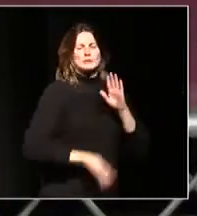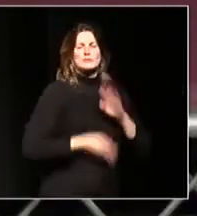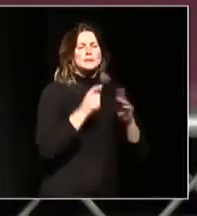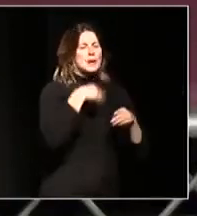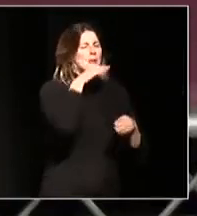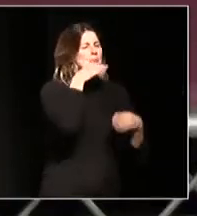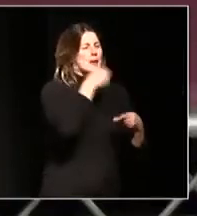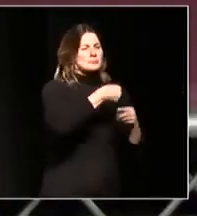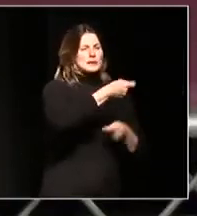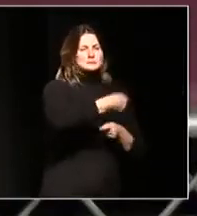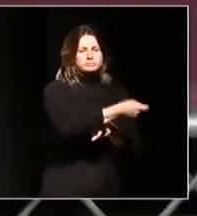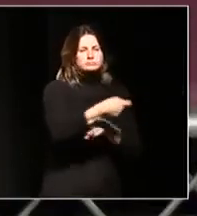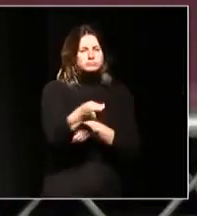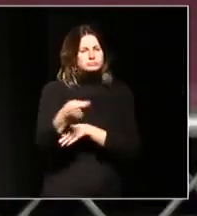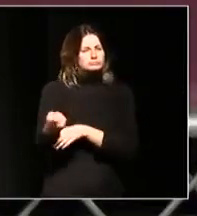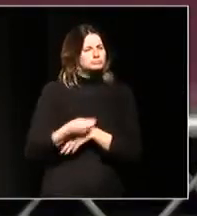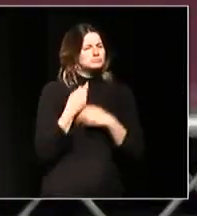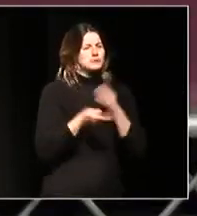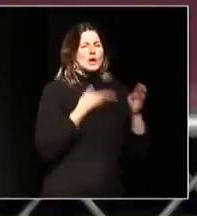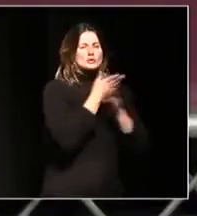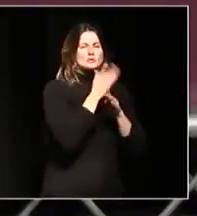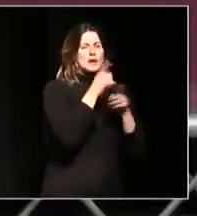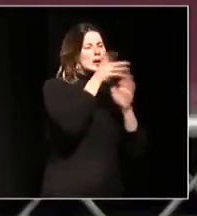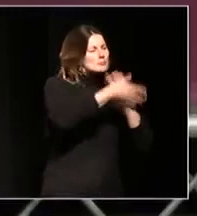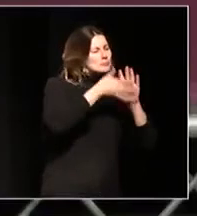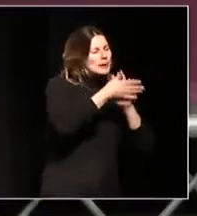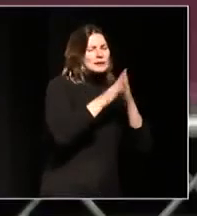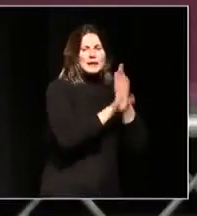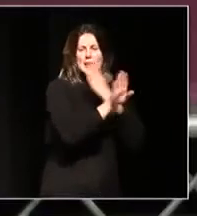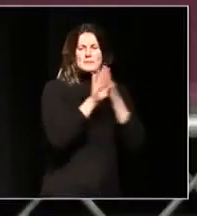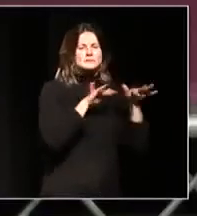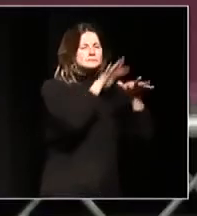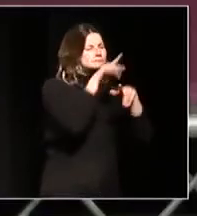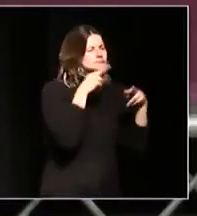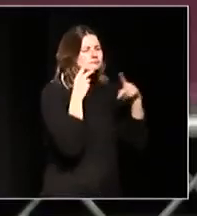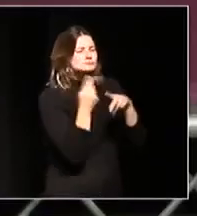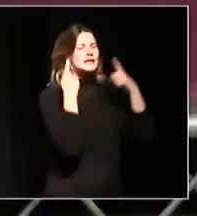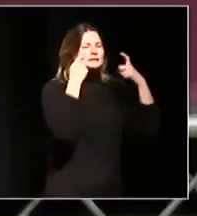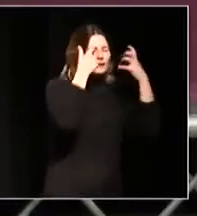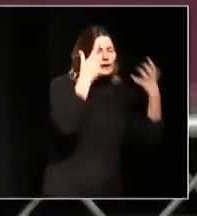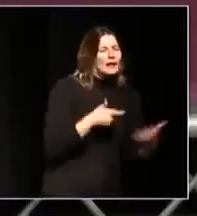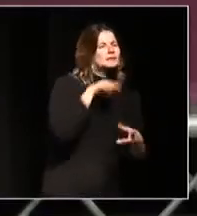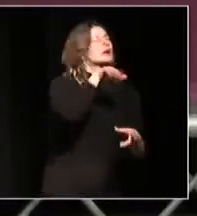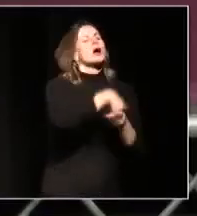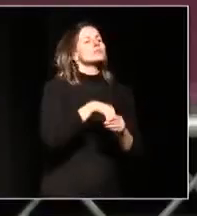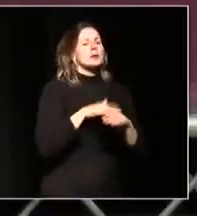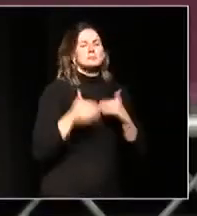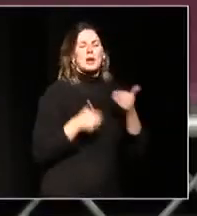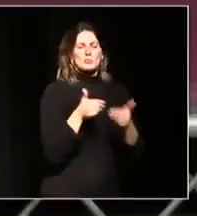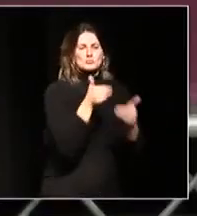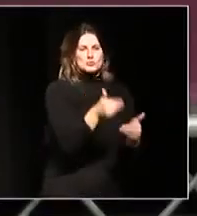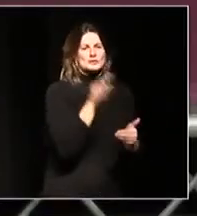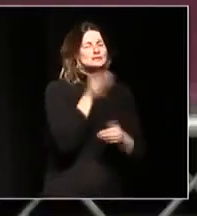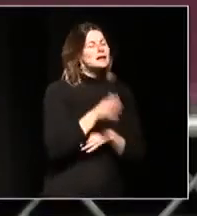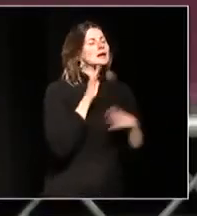ha continuat fent metrades, ha continuat parlant amb els seus veïns i veïnes convencent que aquest vot és el vot del progrés, però